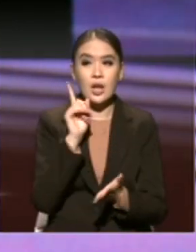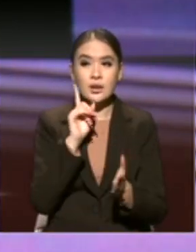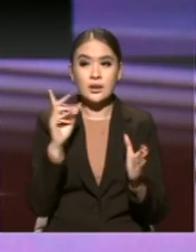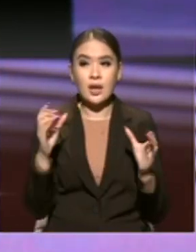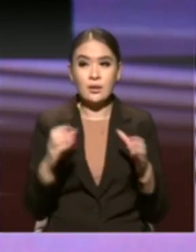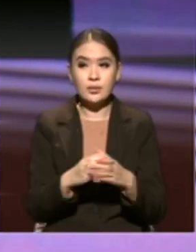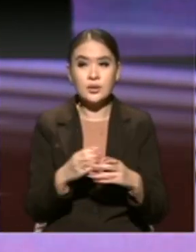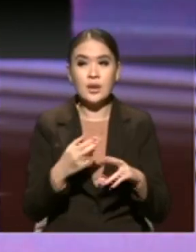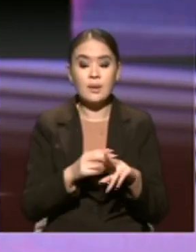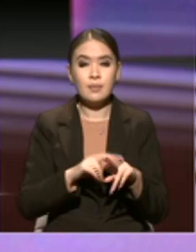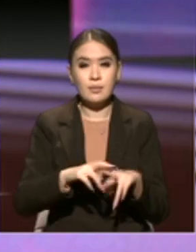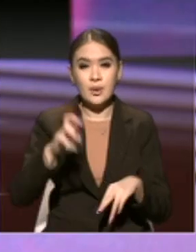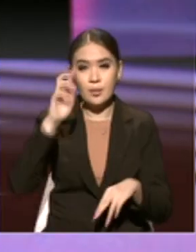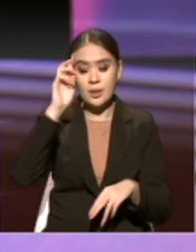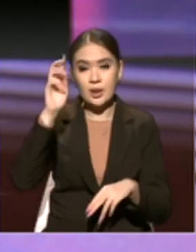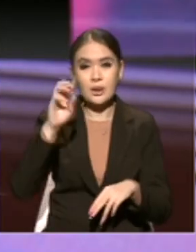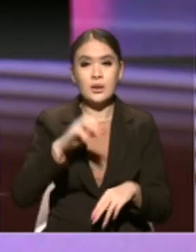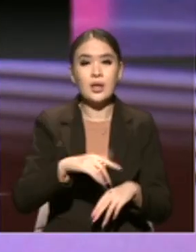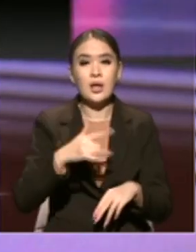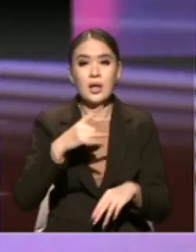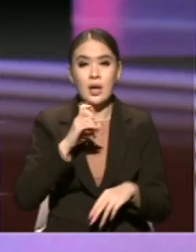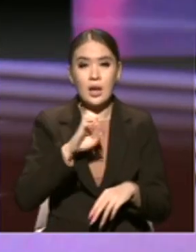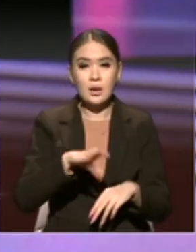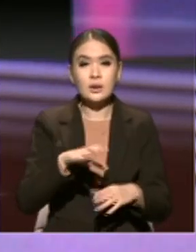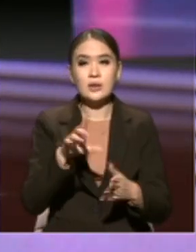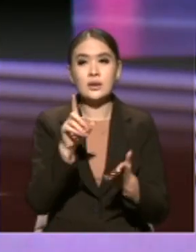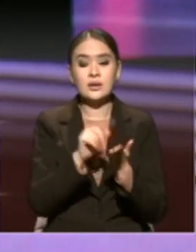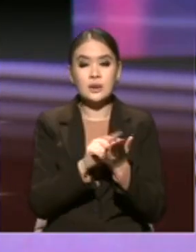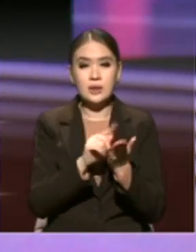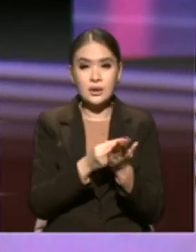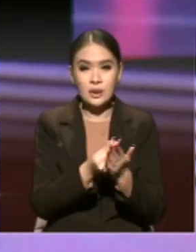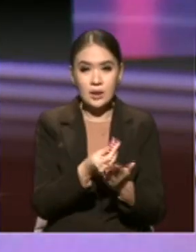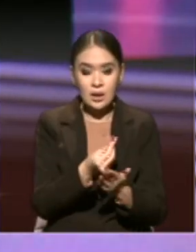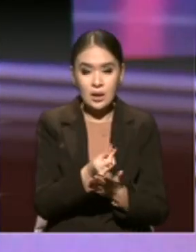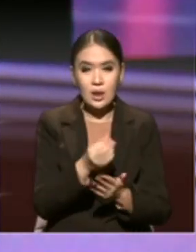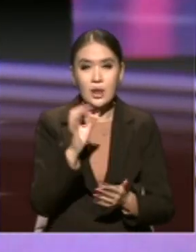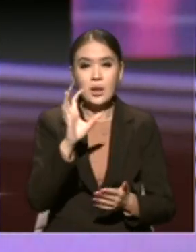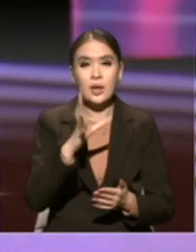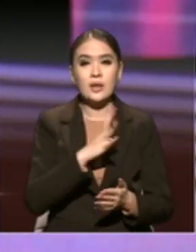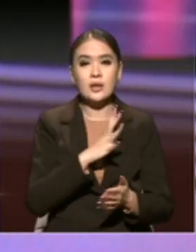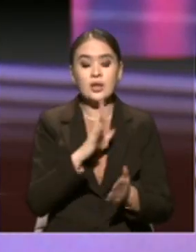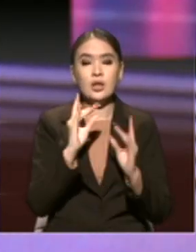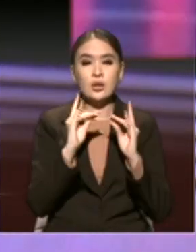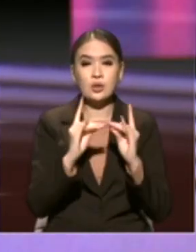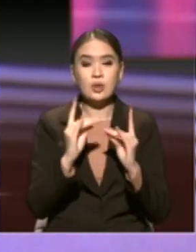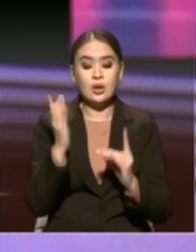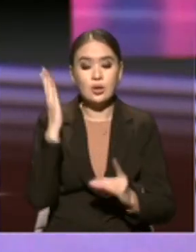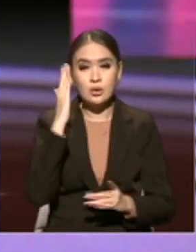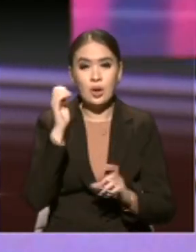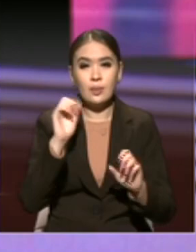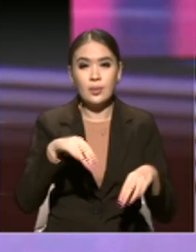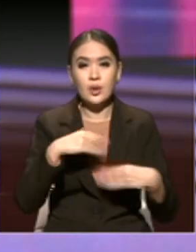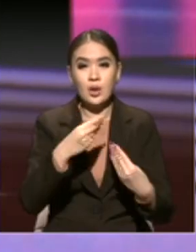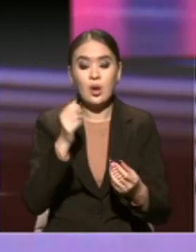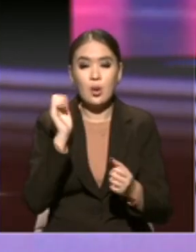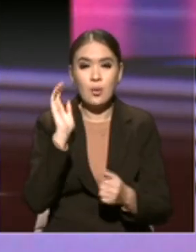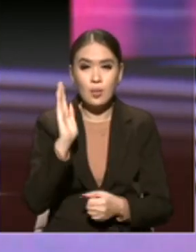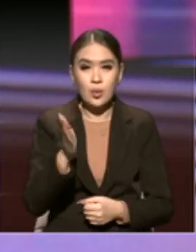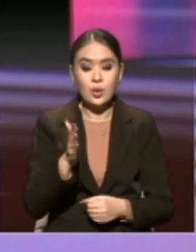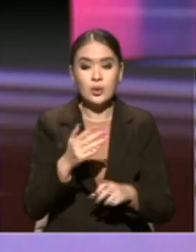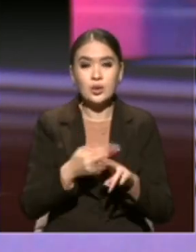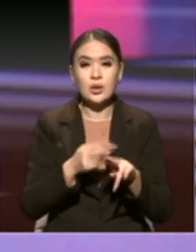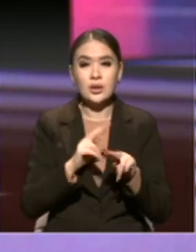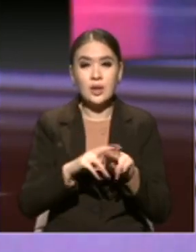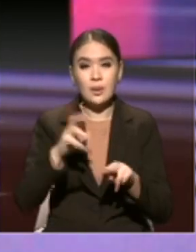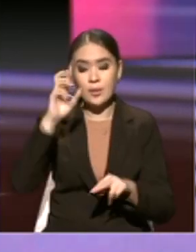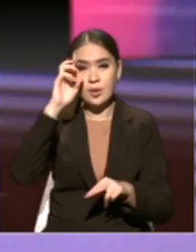жаңағы мемлекеттік грантпен қатар стипендиясы да, жатақханасы да төленетін болады. Яғни пилоттық жобамыз мемлекеттік деңгейде